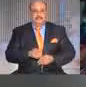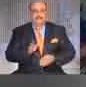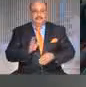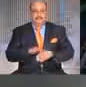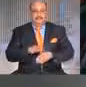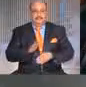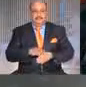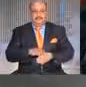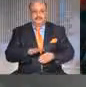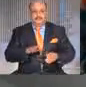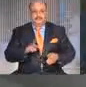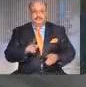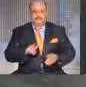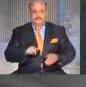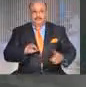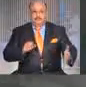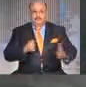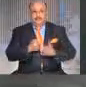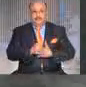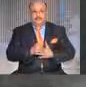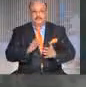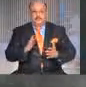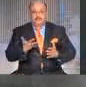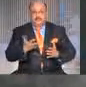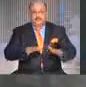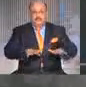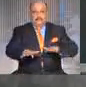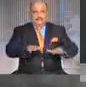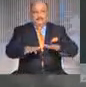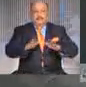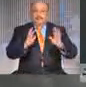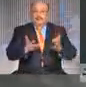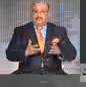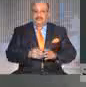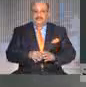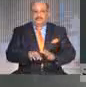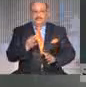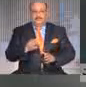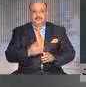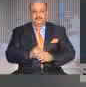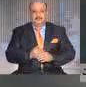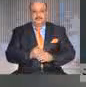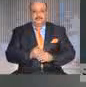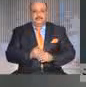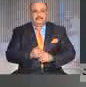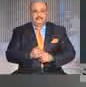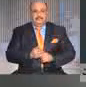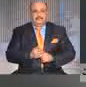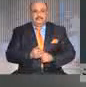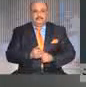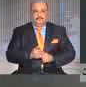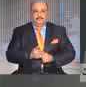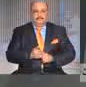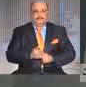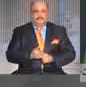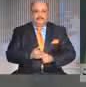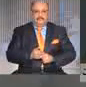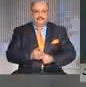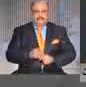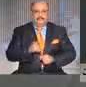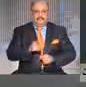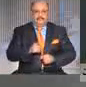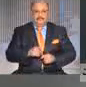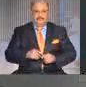الأطراف المتدخلة. بلغت حوادث مرور في ولاية مدنين 354 حادث، أنتج